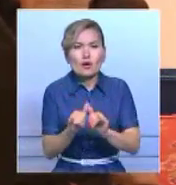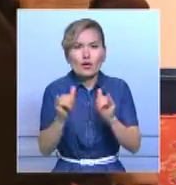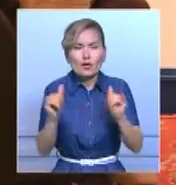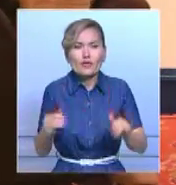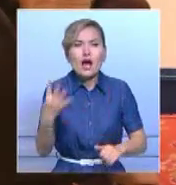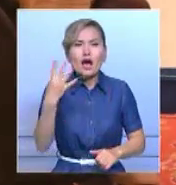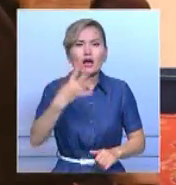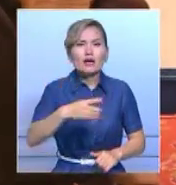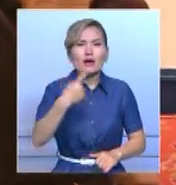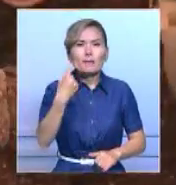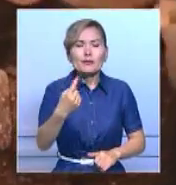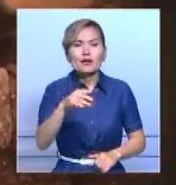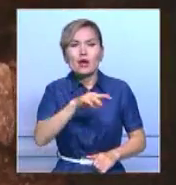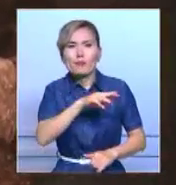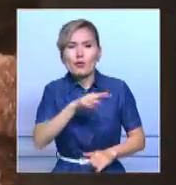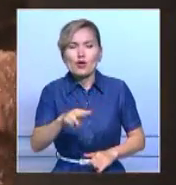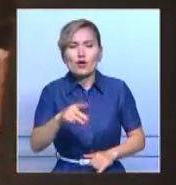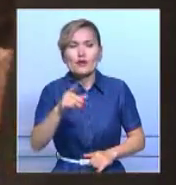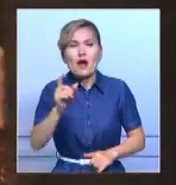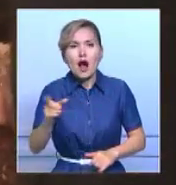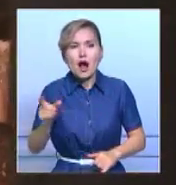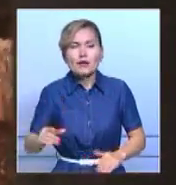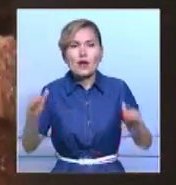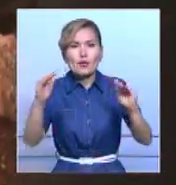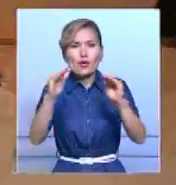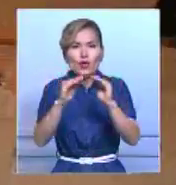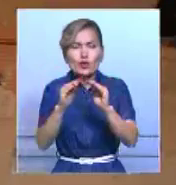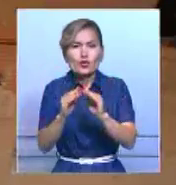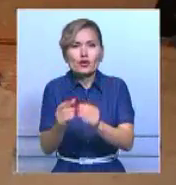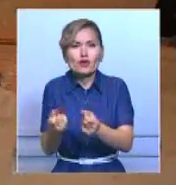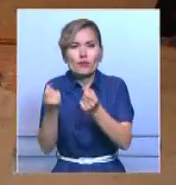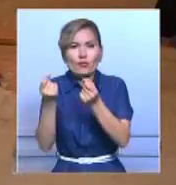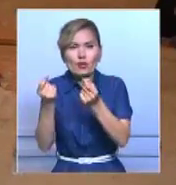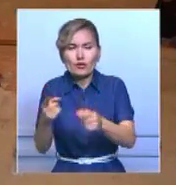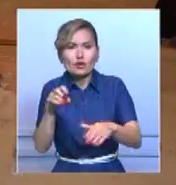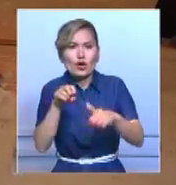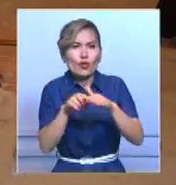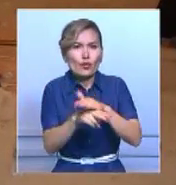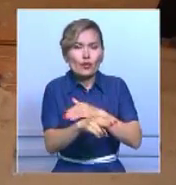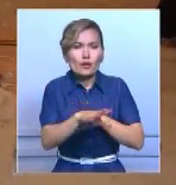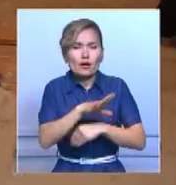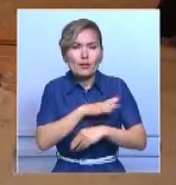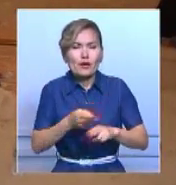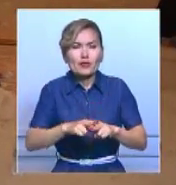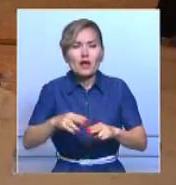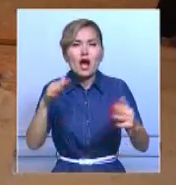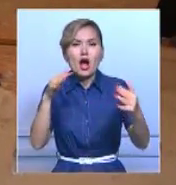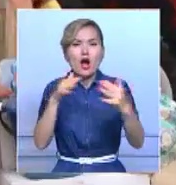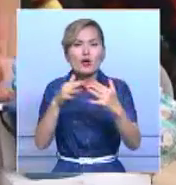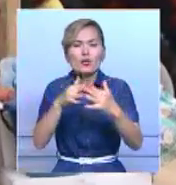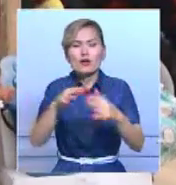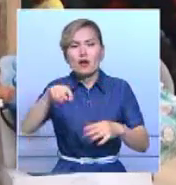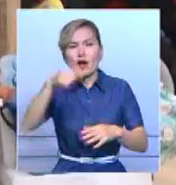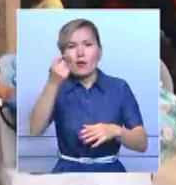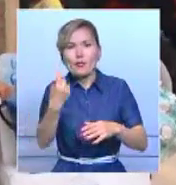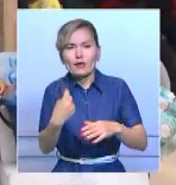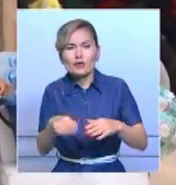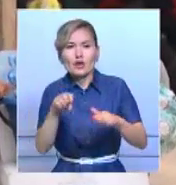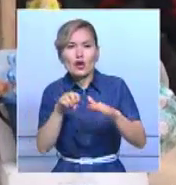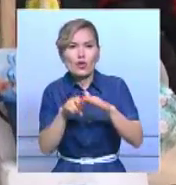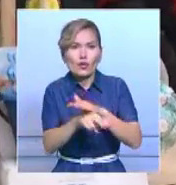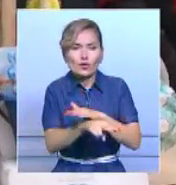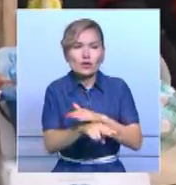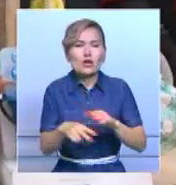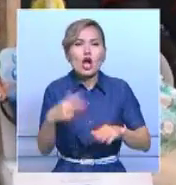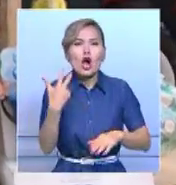өз ел аумағында босып жүр. Солардың бірі Ирактағы Әл-Фалуджа тұрғындары. Әскери операция жалғасып жатқан қаладан соңғы бірнеше күн